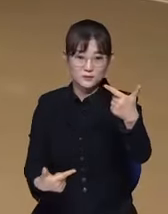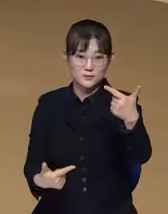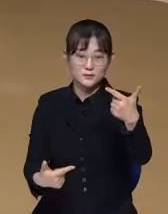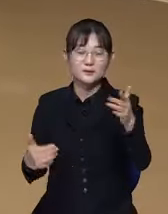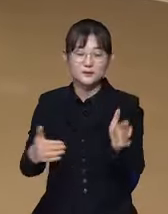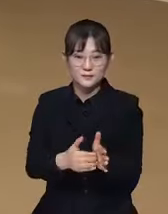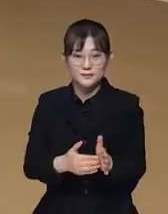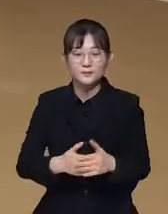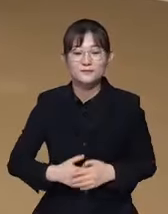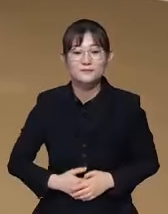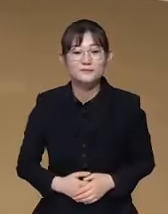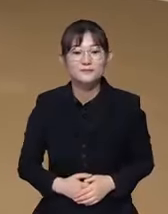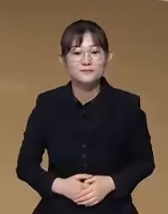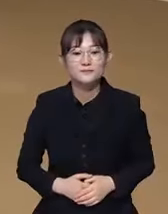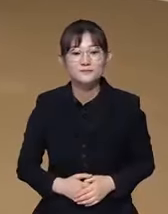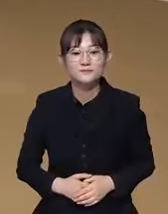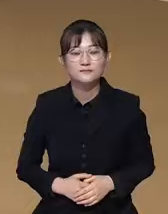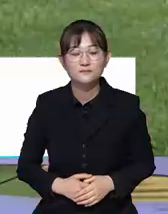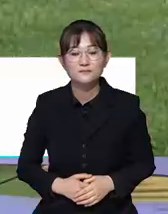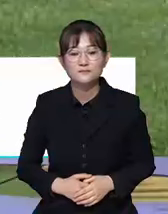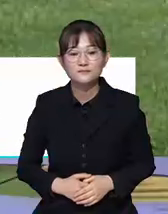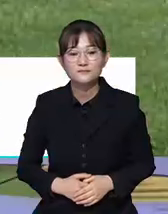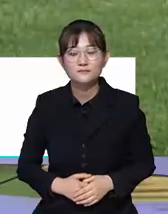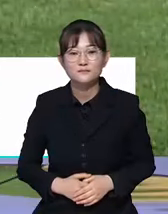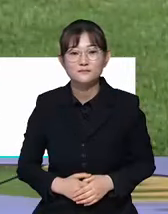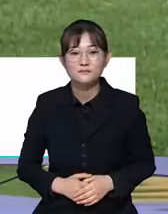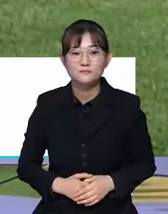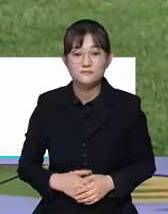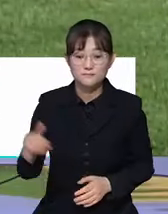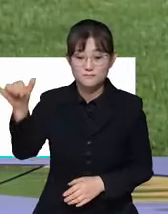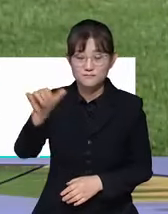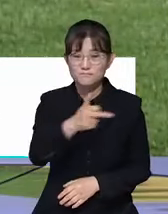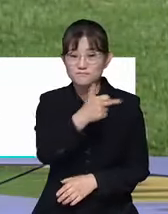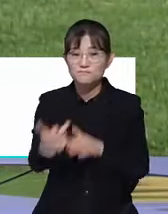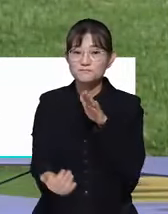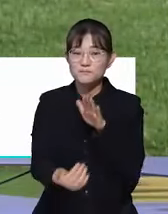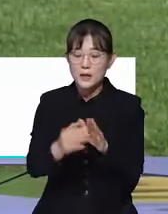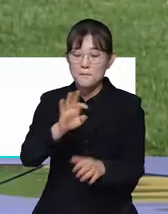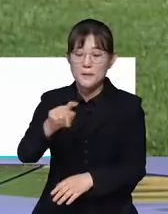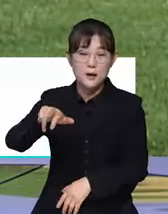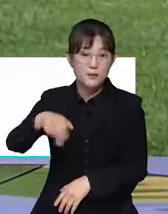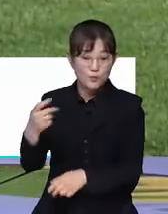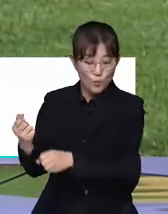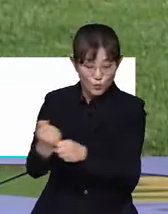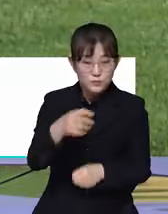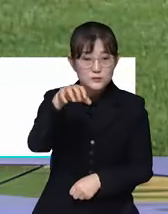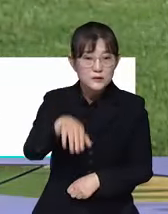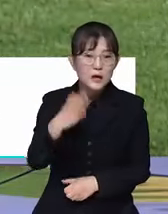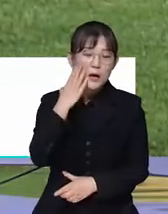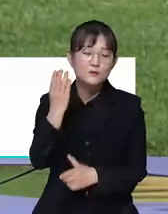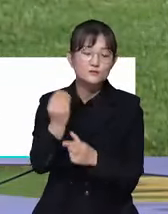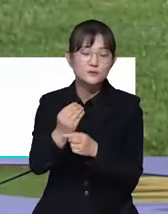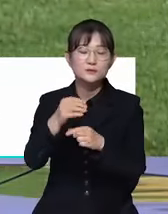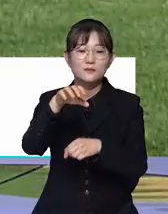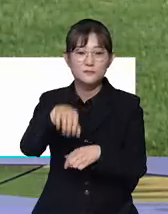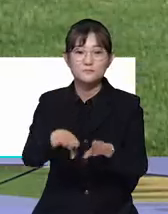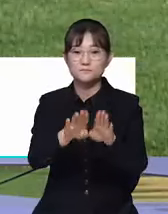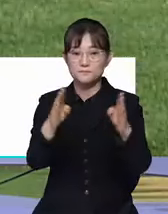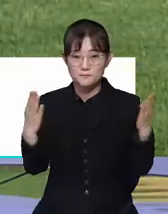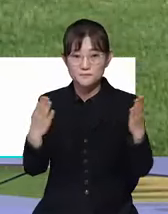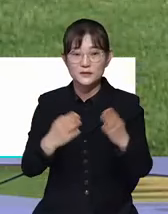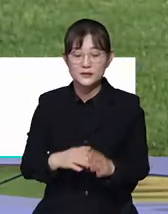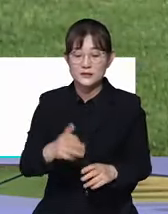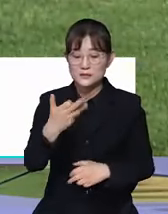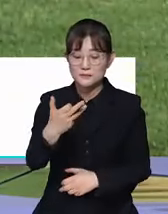KBC 임입니다 전국최대규모의 골프장 문을 열었습니다